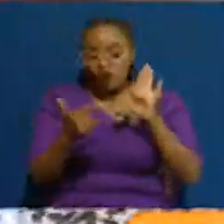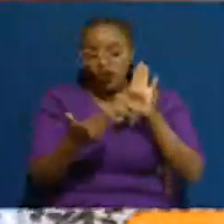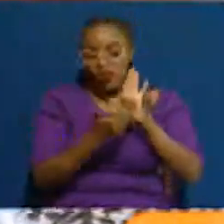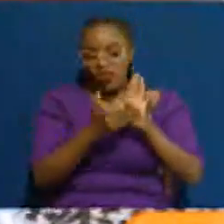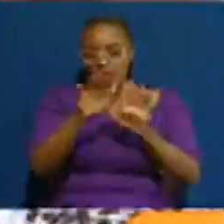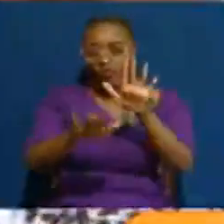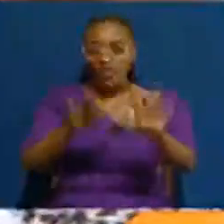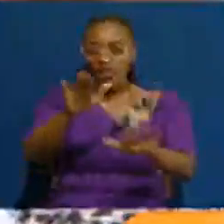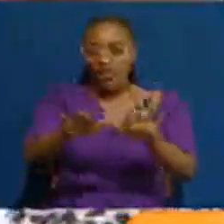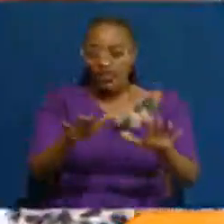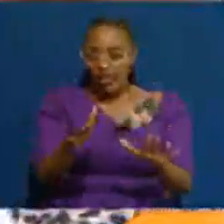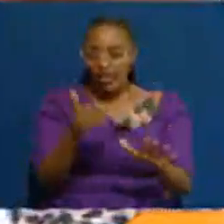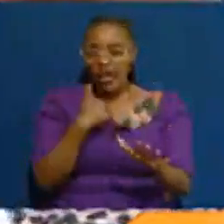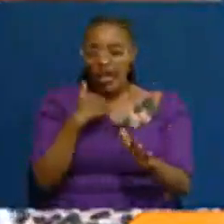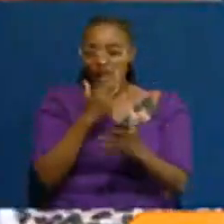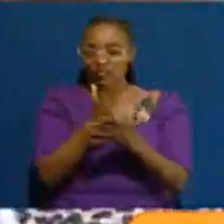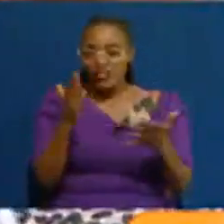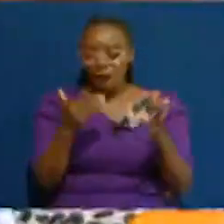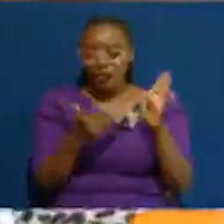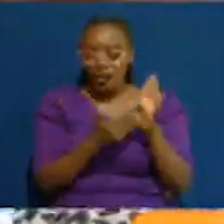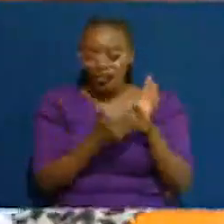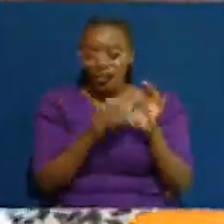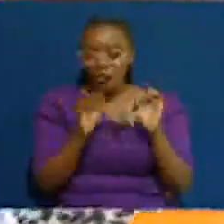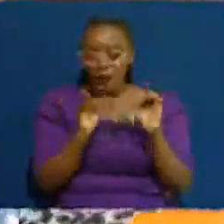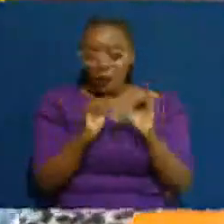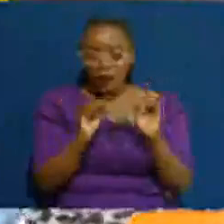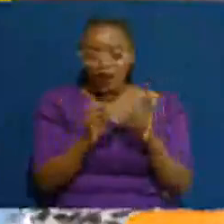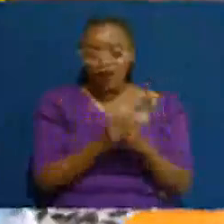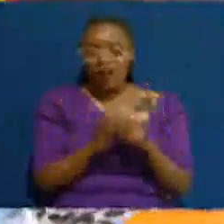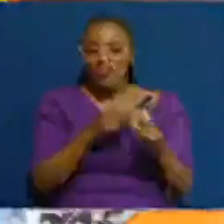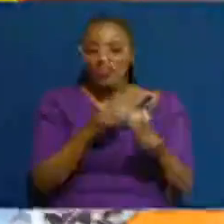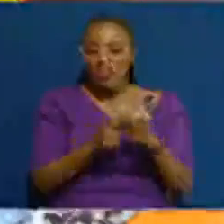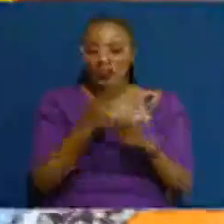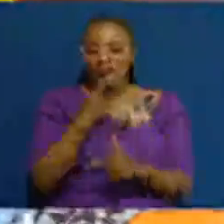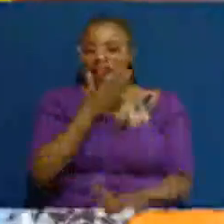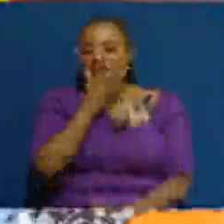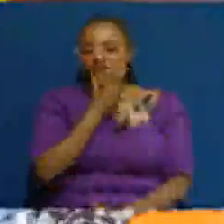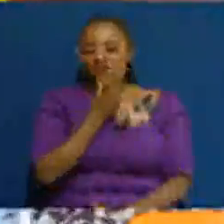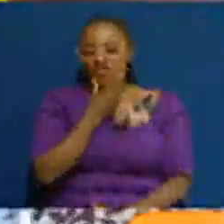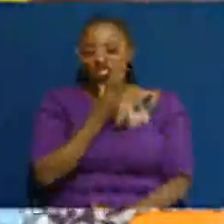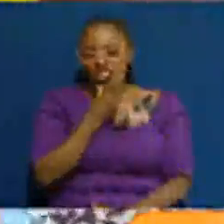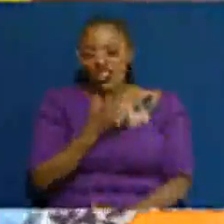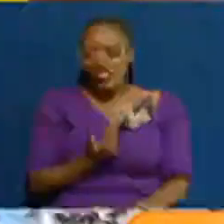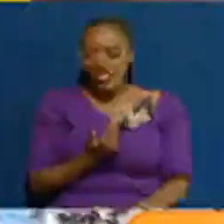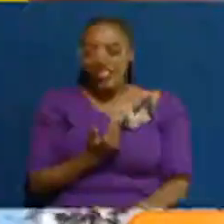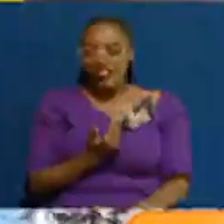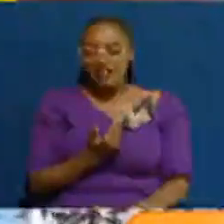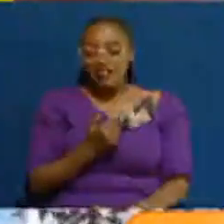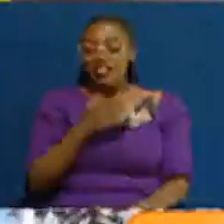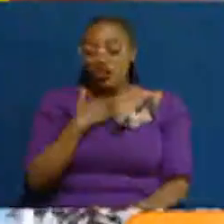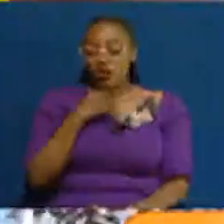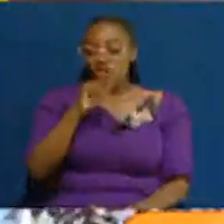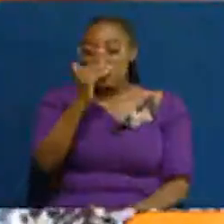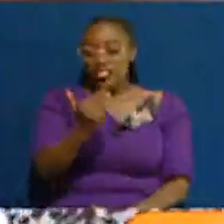akiwa na something nini kama silaha anaweza chapa baba. But unaweza acha mtoto wako awe na hiyo